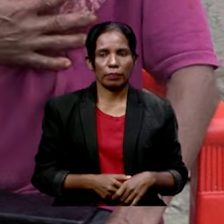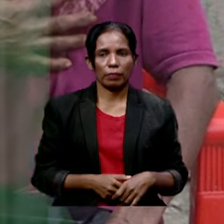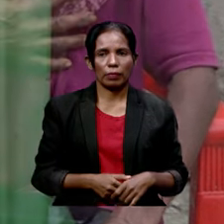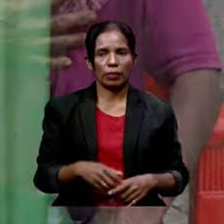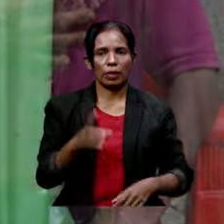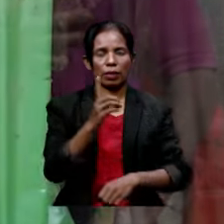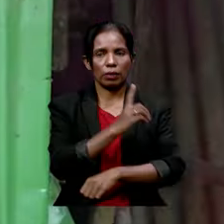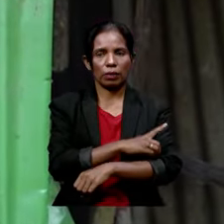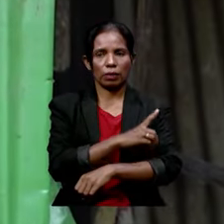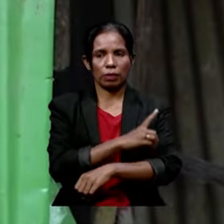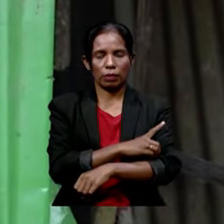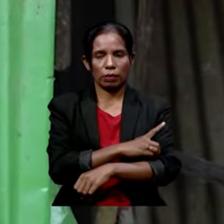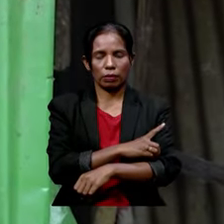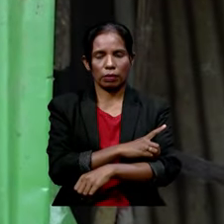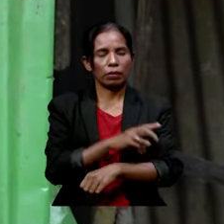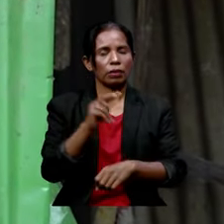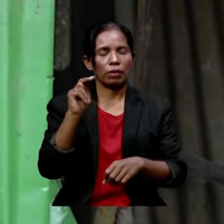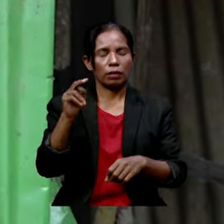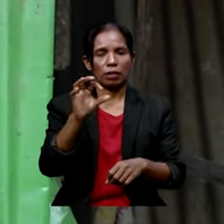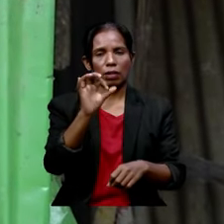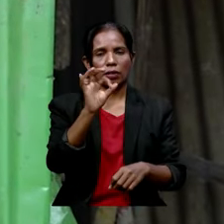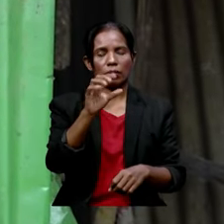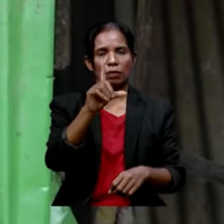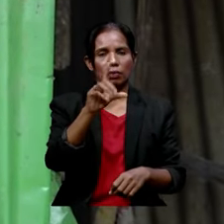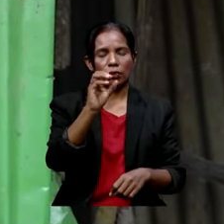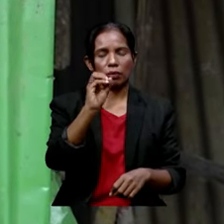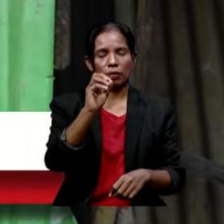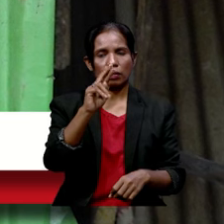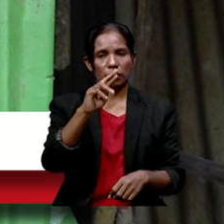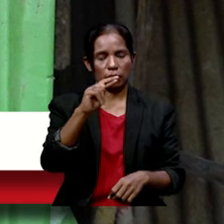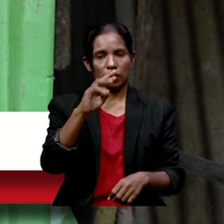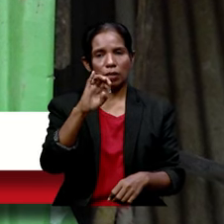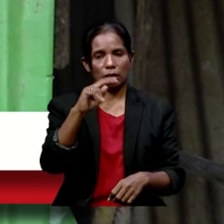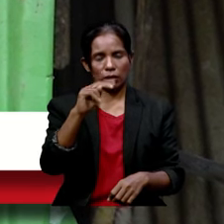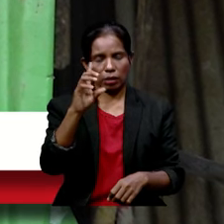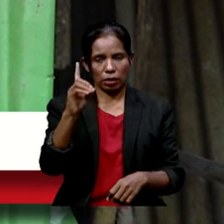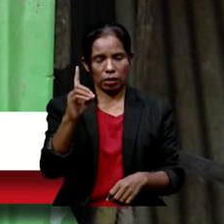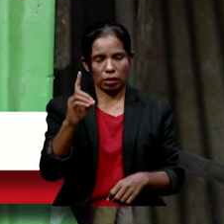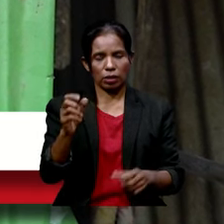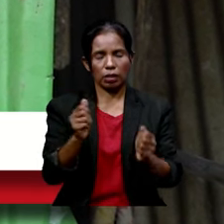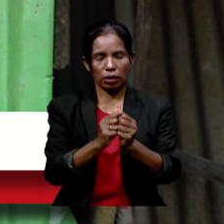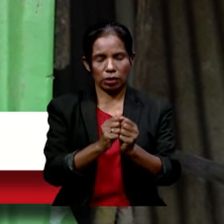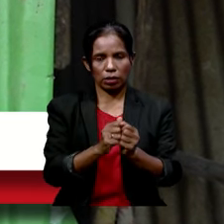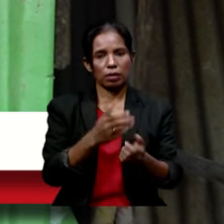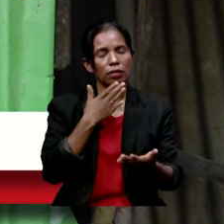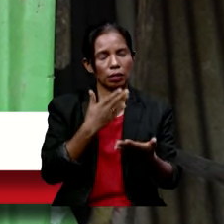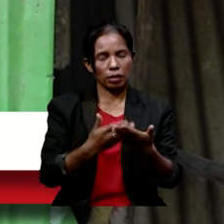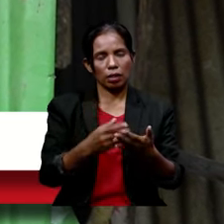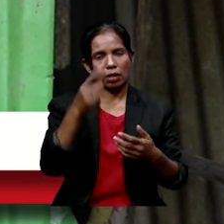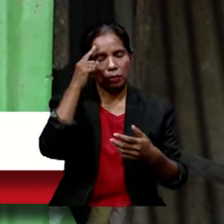Maka misalnya kondisi ini mak normal itu ya oni orang bamisa